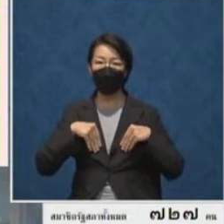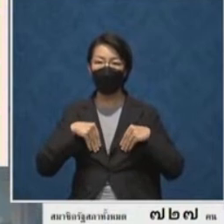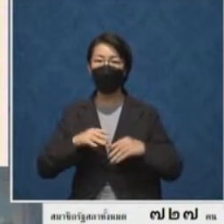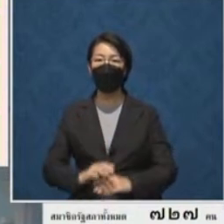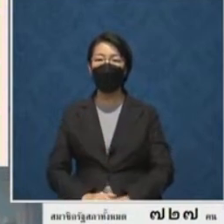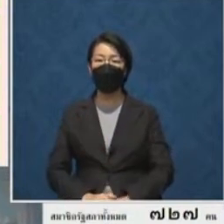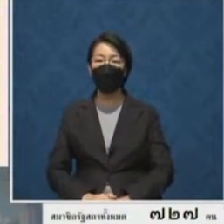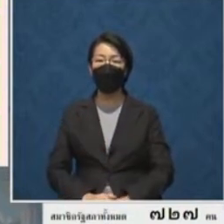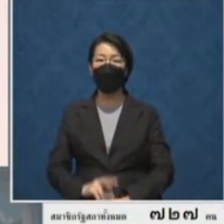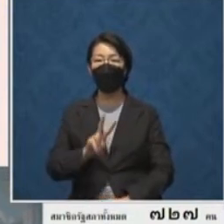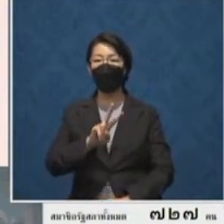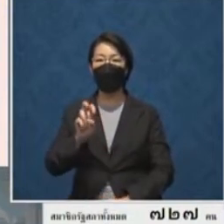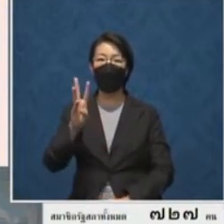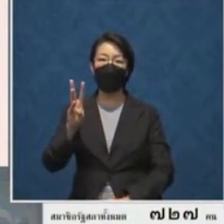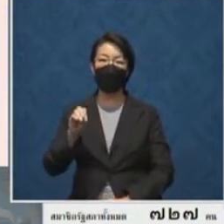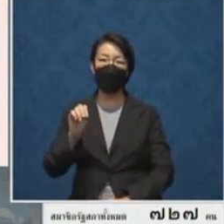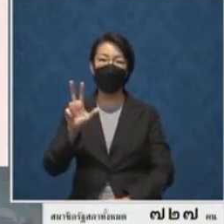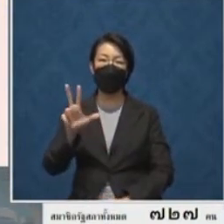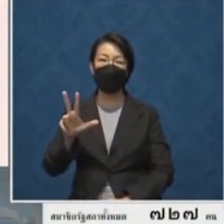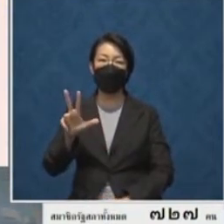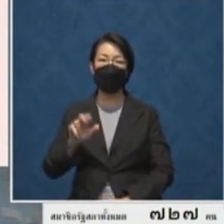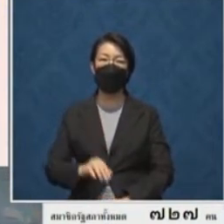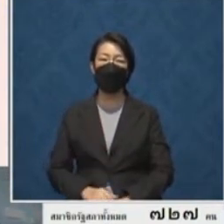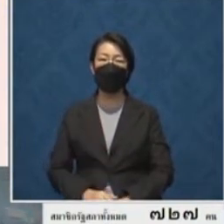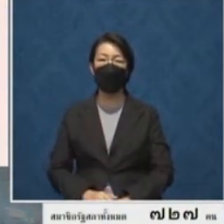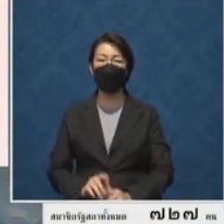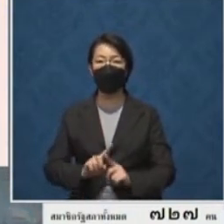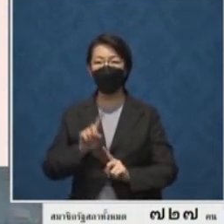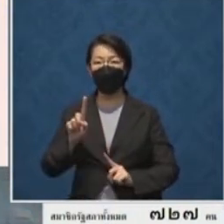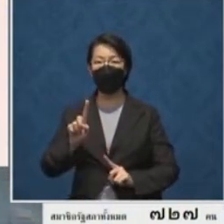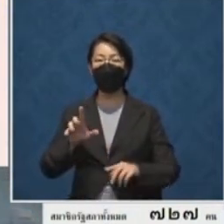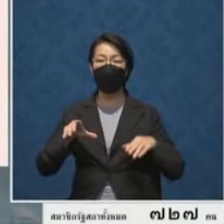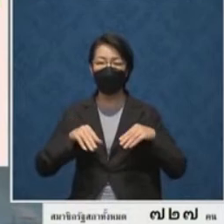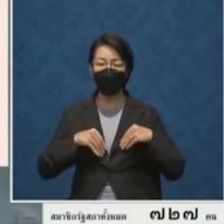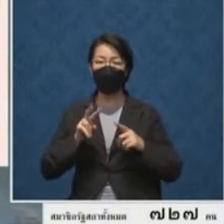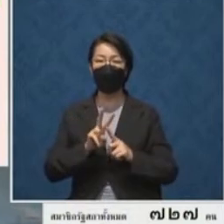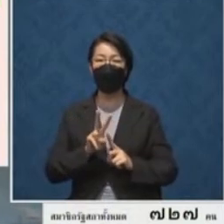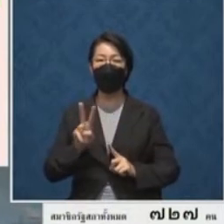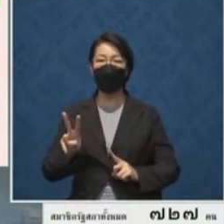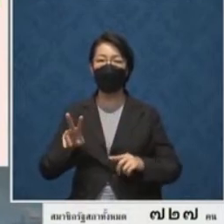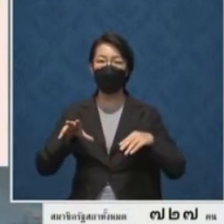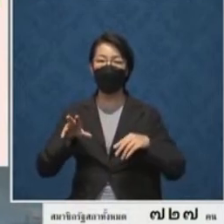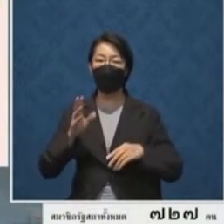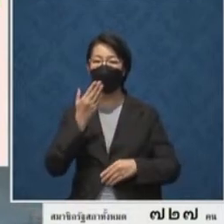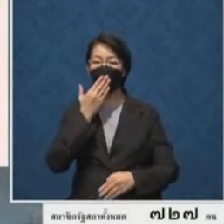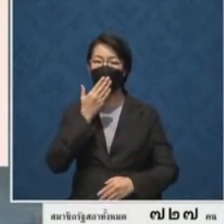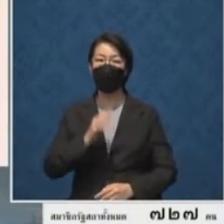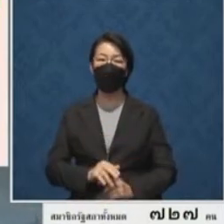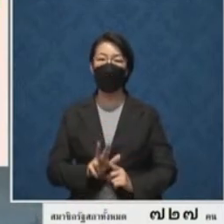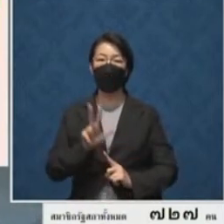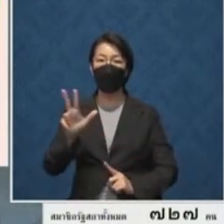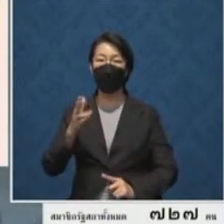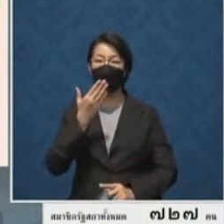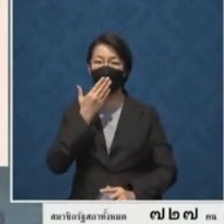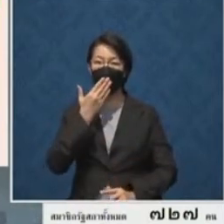263นายบัญชาพงอายุกูล 1รับหลักการ2งดออกเสียง3งดออกเสียง4